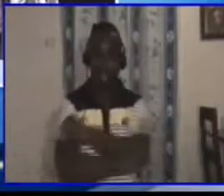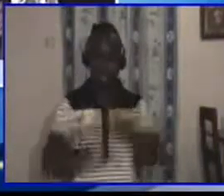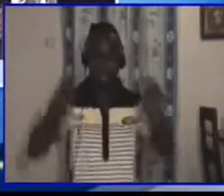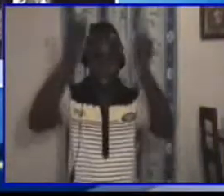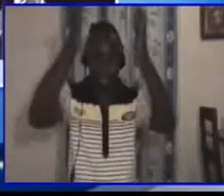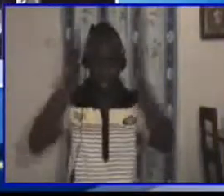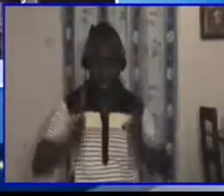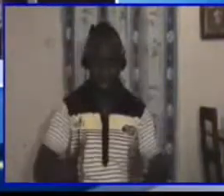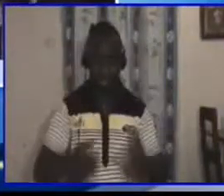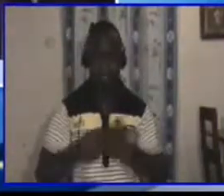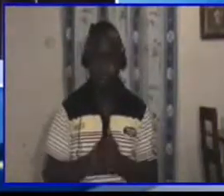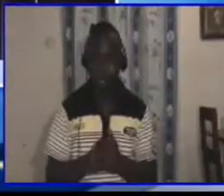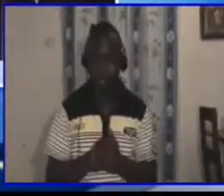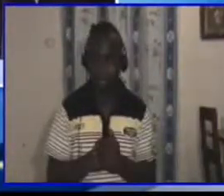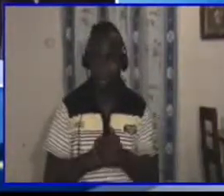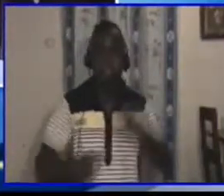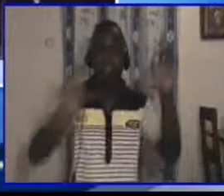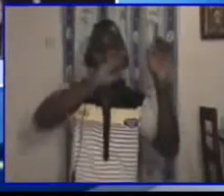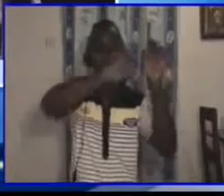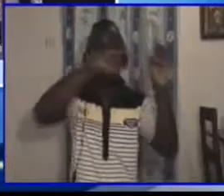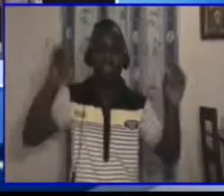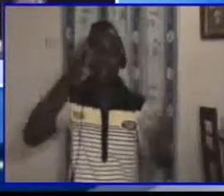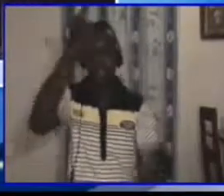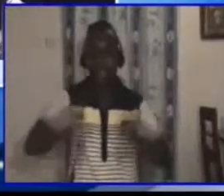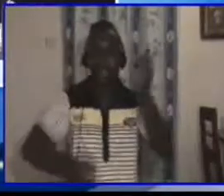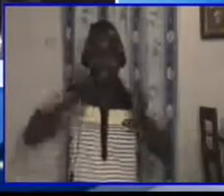egli è il re egli è il salvatore